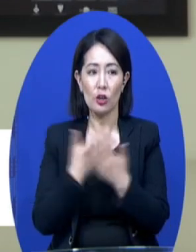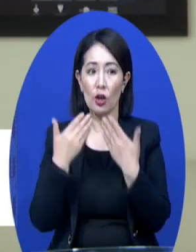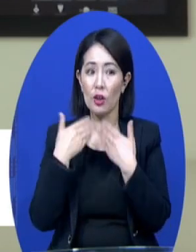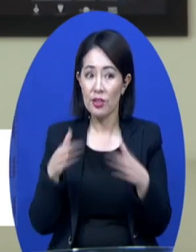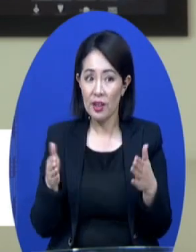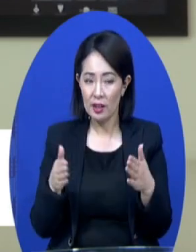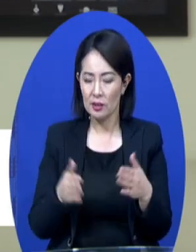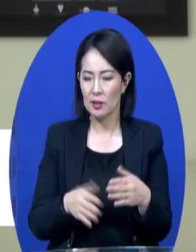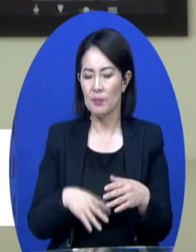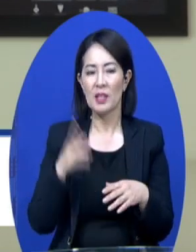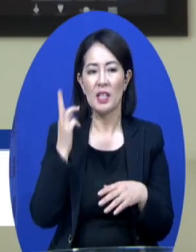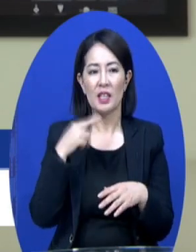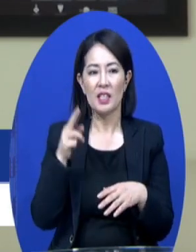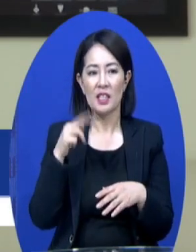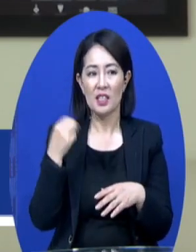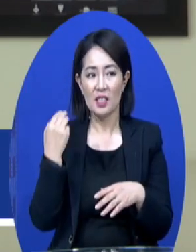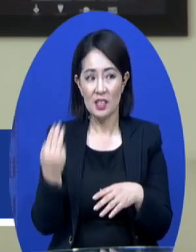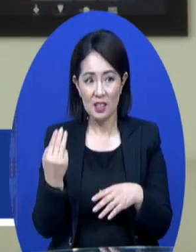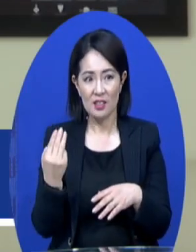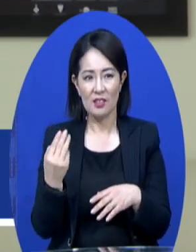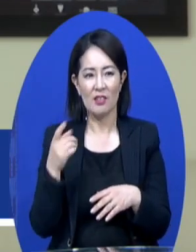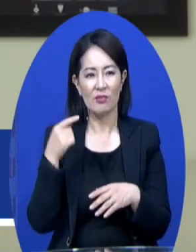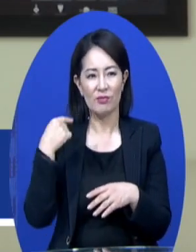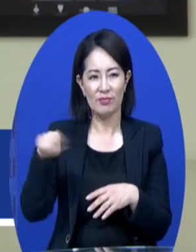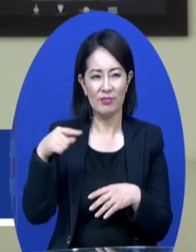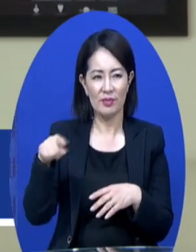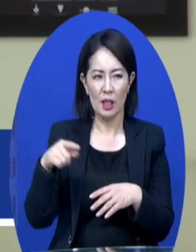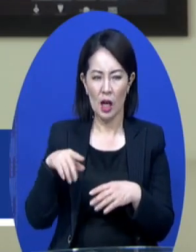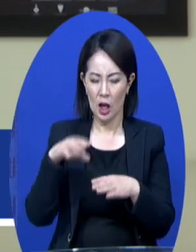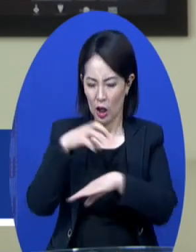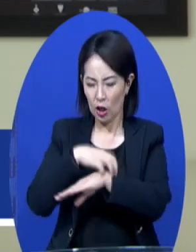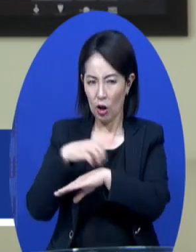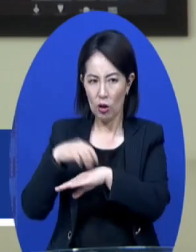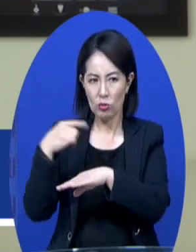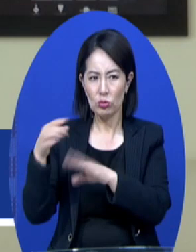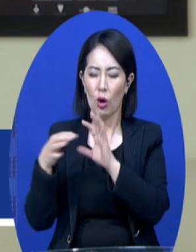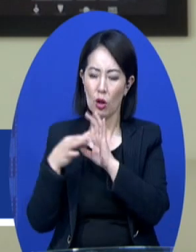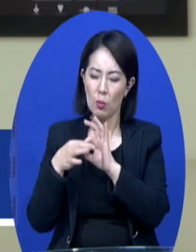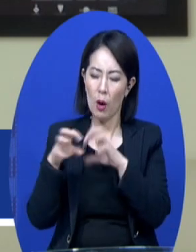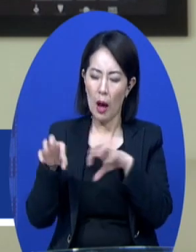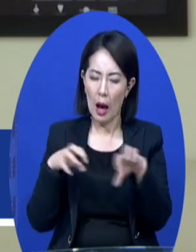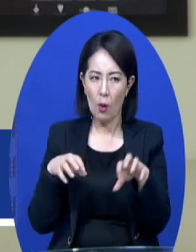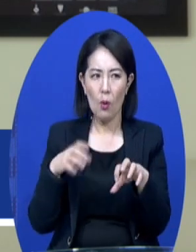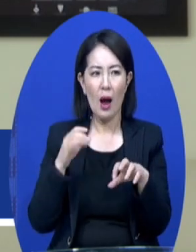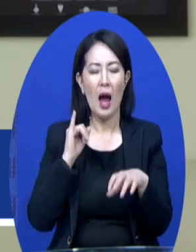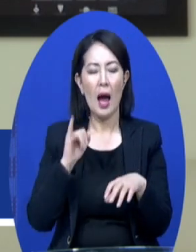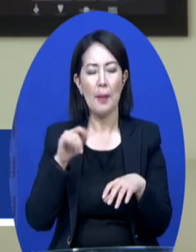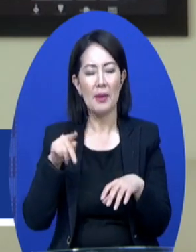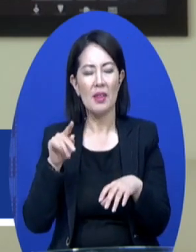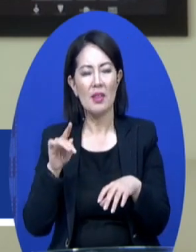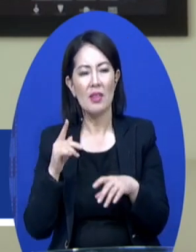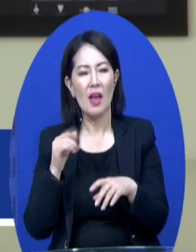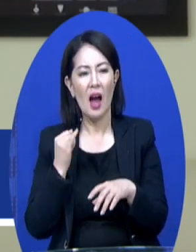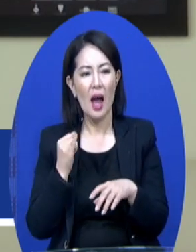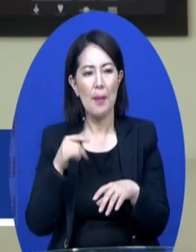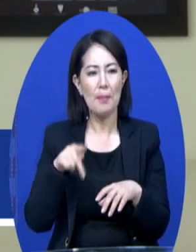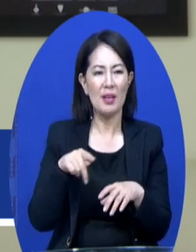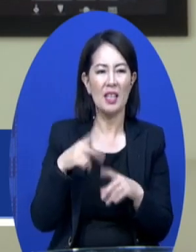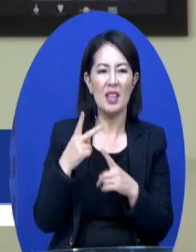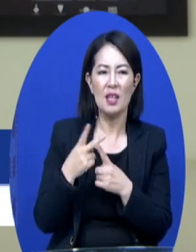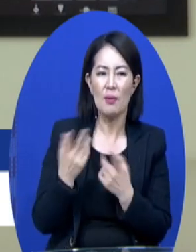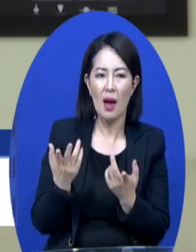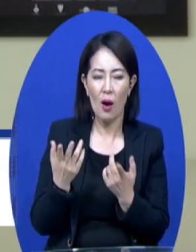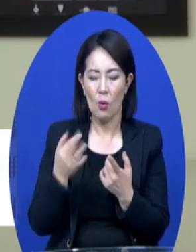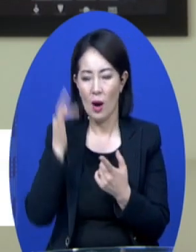хэрэглэгчтэй өдөр нутаг болон нөгөө нэг гэр ороол гэдэг байдлаар нь ингэж оруулъя. За нөгөө талд IPTV хэрэглэж байгаа хүмүүст ингэж оруулъя. За